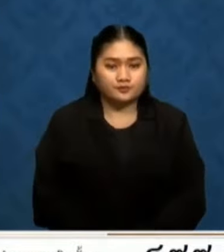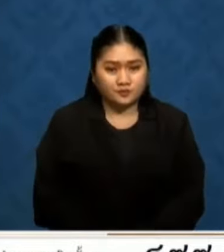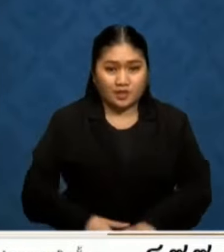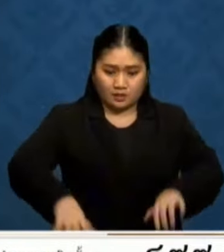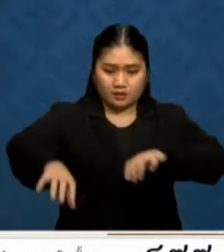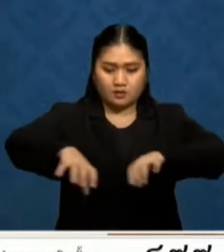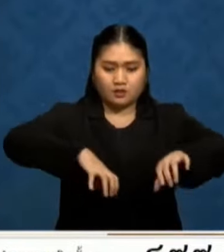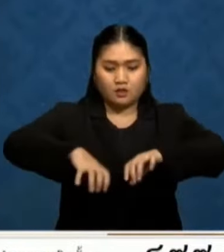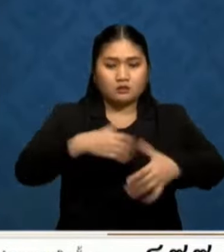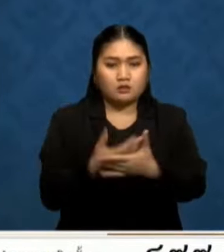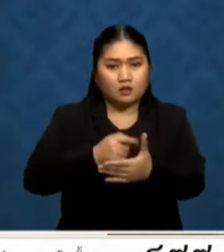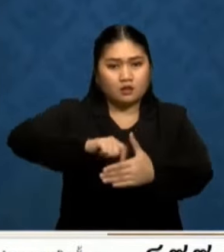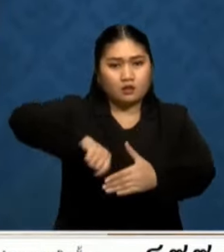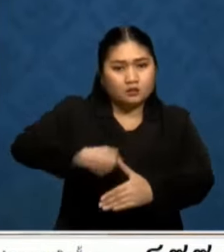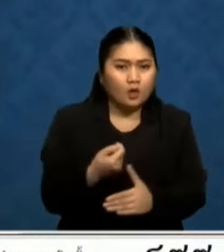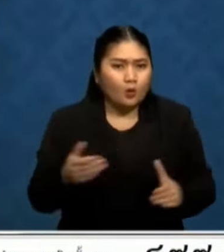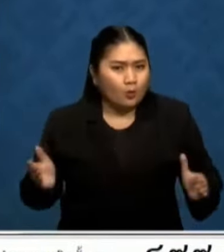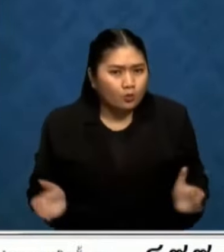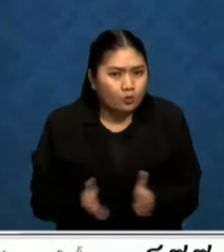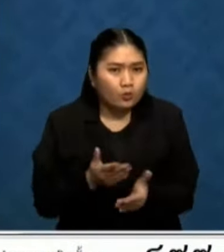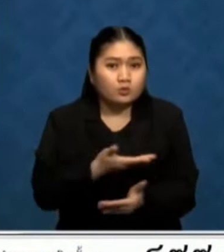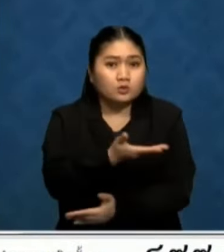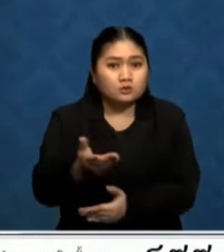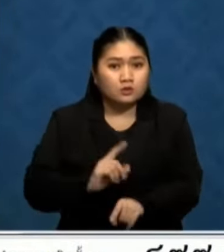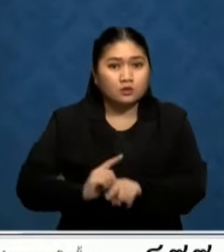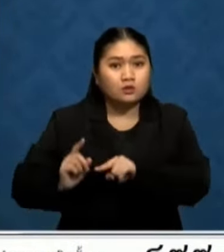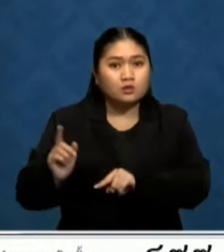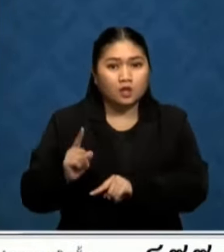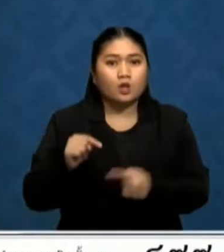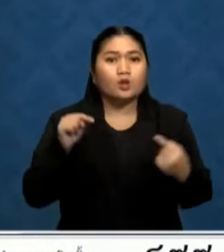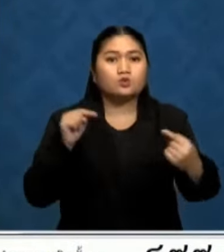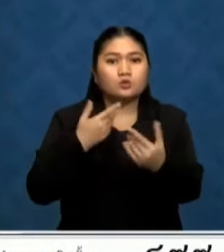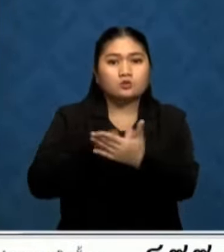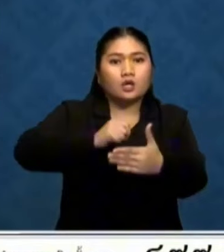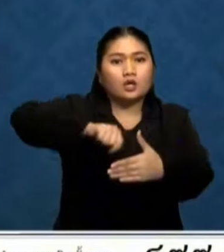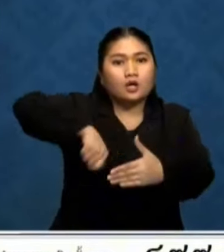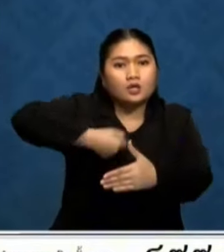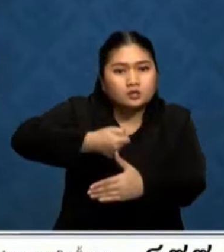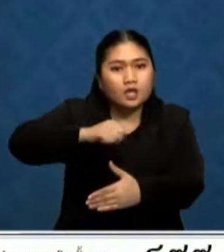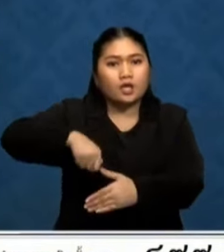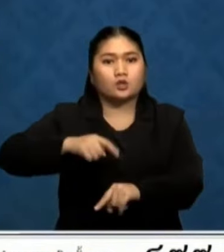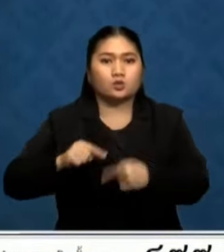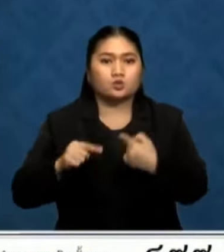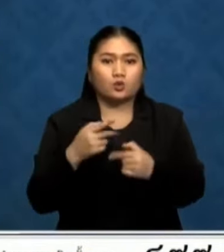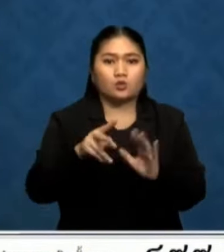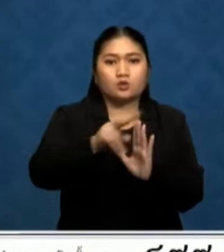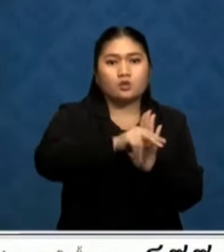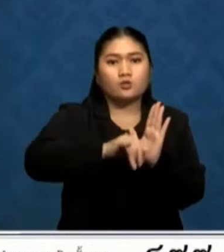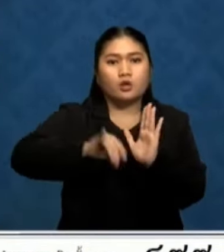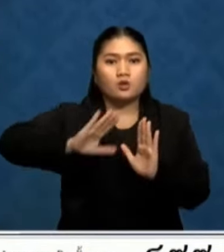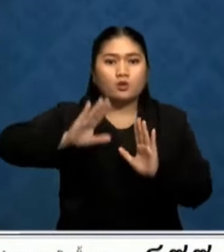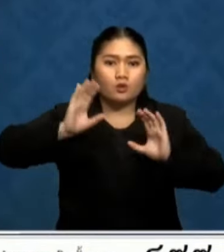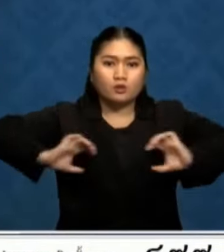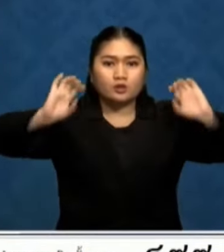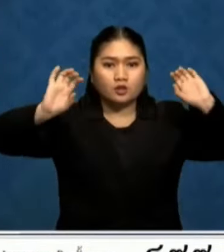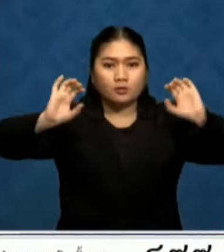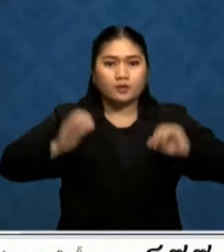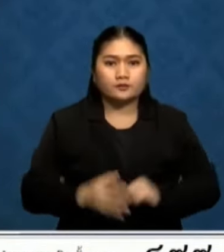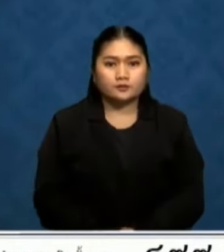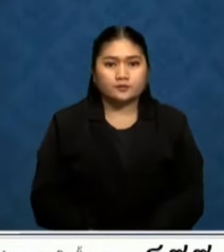การปิหารงบประมาณรายจ่ายทั้งหมดนี้จะเป็นการใช้จ่ายเพื่ดำเนินการตามในยอบายของรัฐบาล